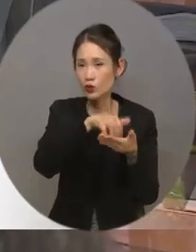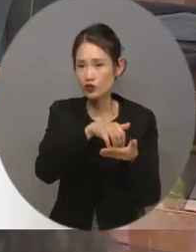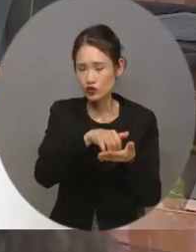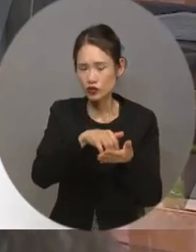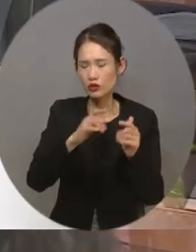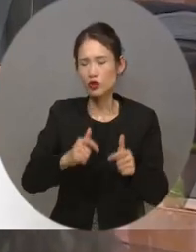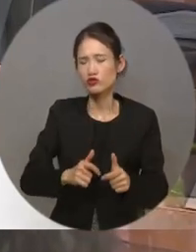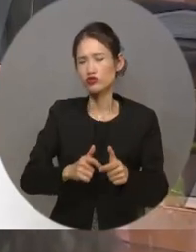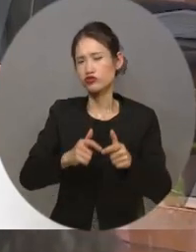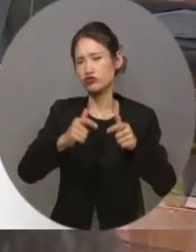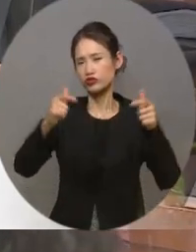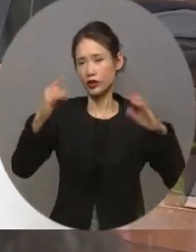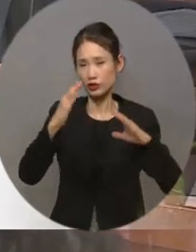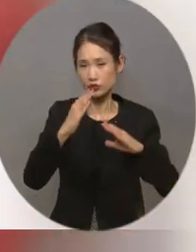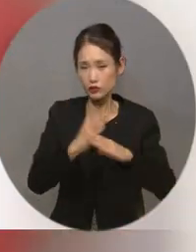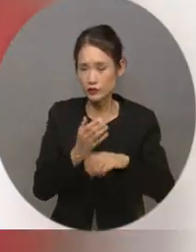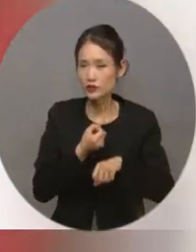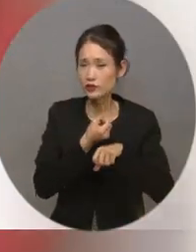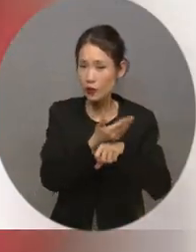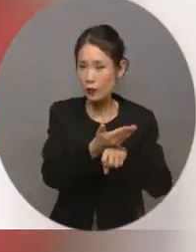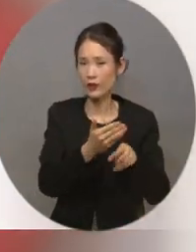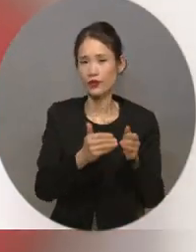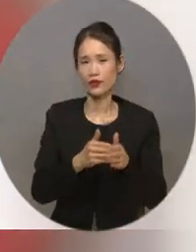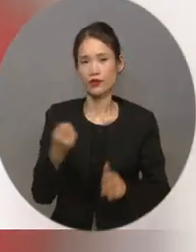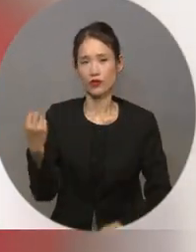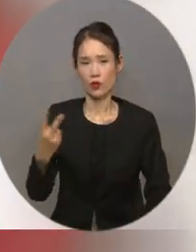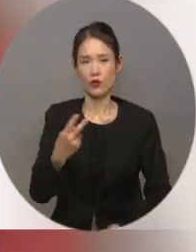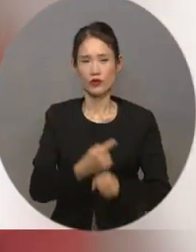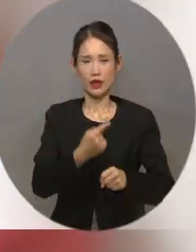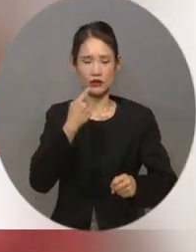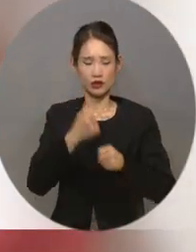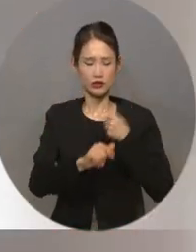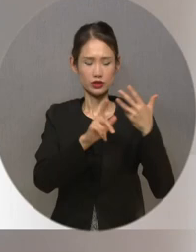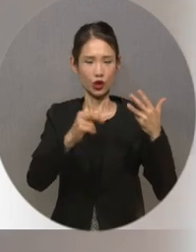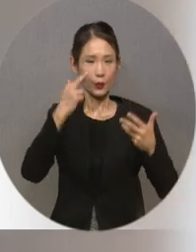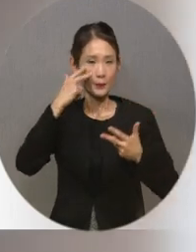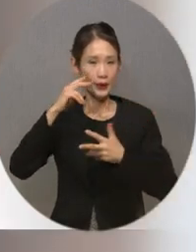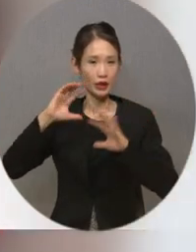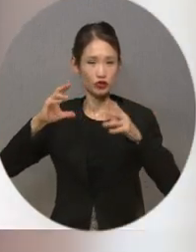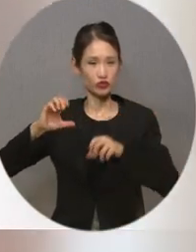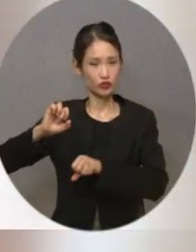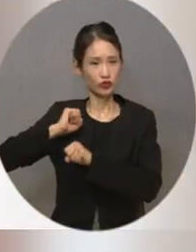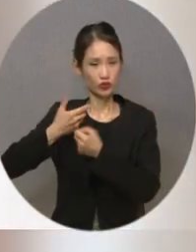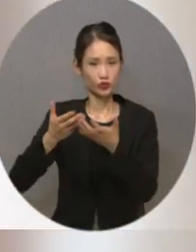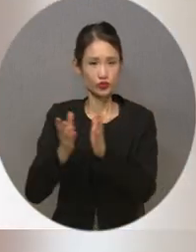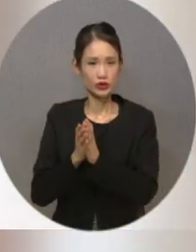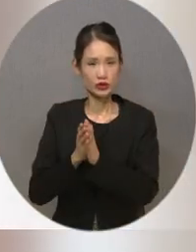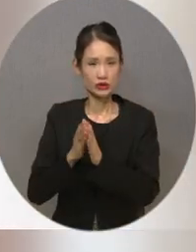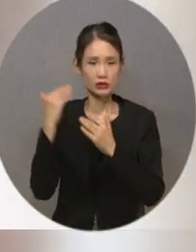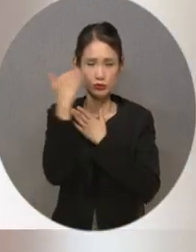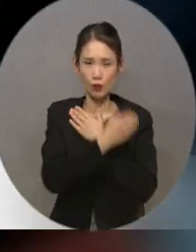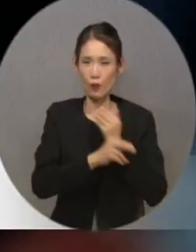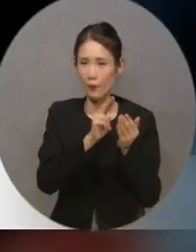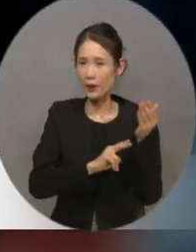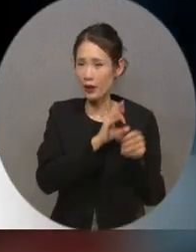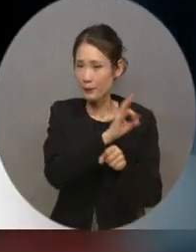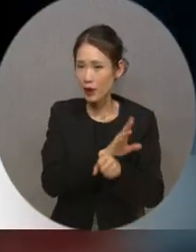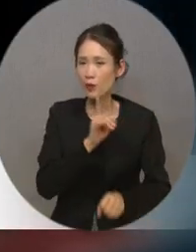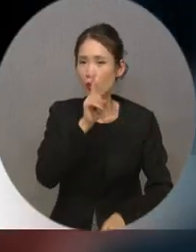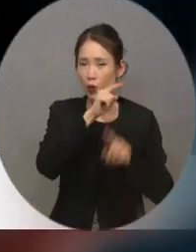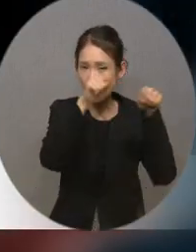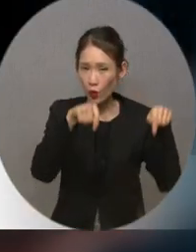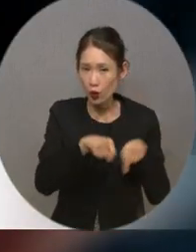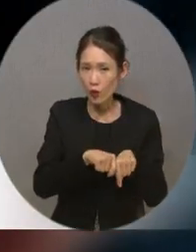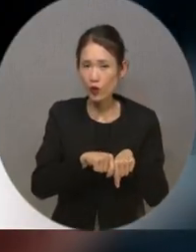꾸준히 증가하고 있다고 전했습니다. 또 지난해 7월 미 국무부의 인신매매 보고서와 9월 유엔